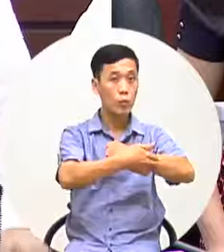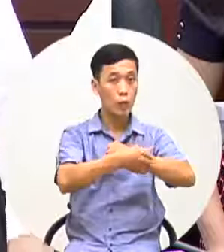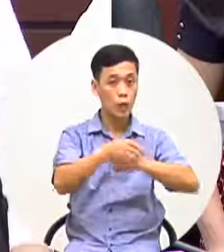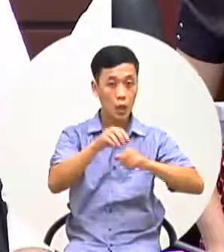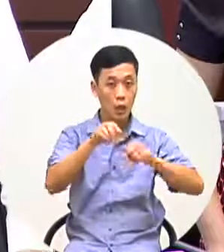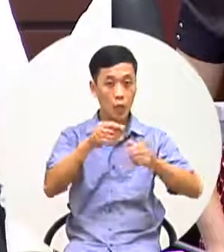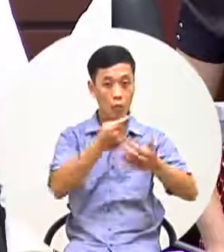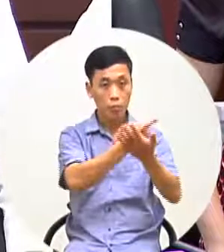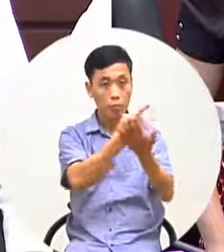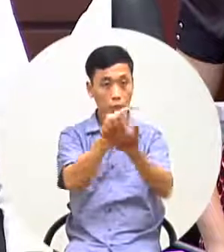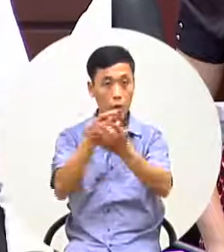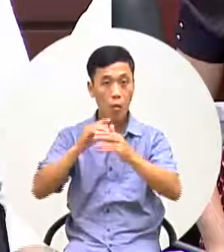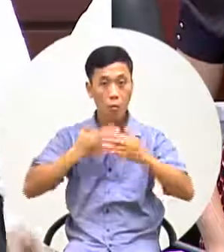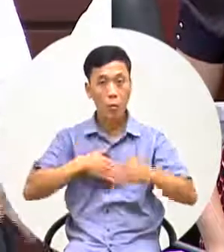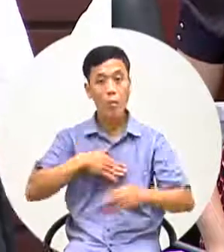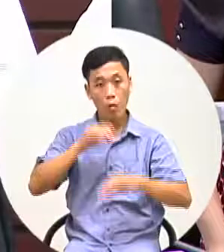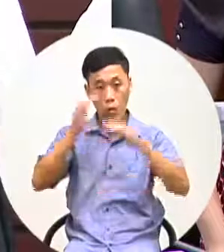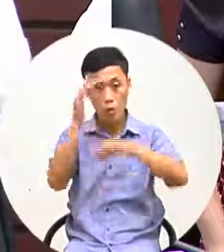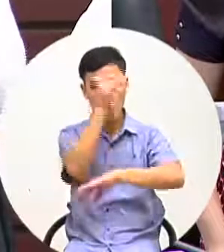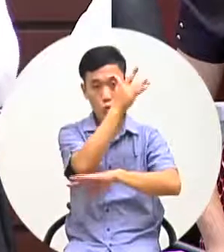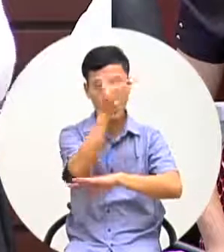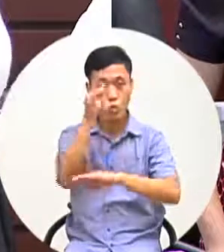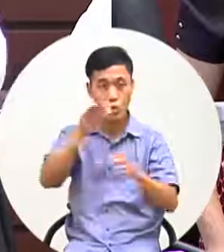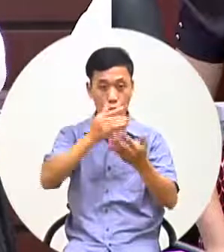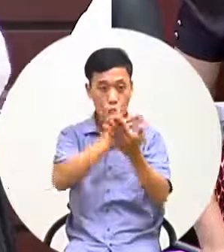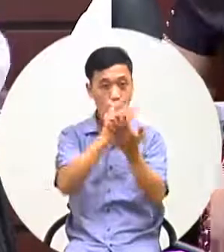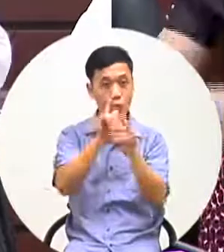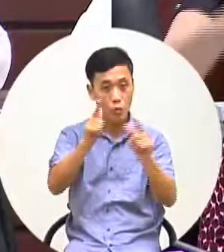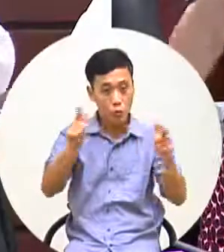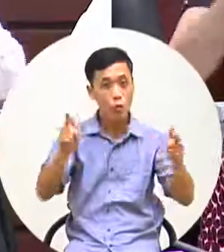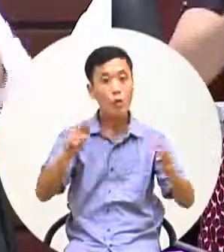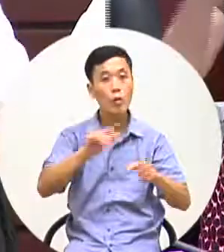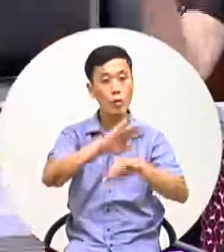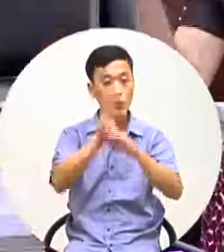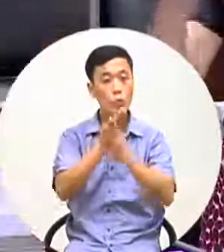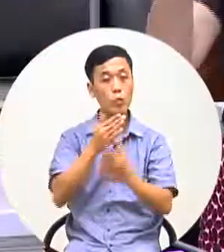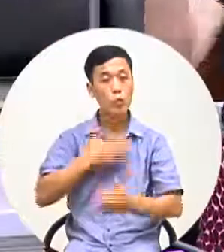木。我是觉得这样是相当的好，谢谢。